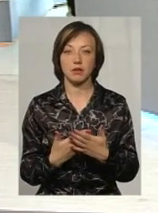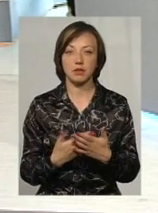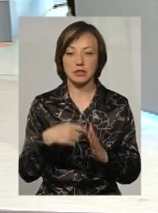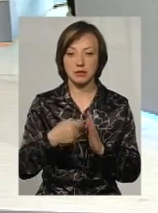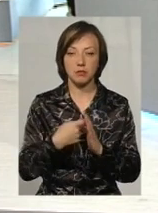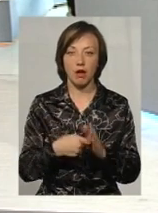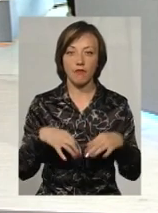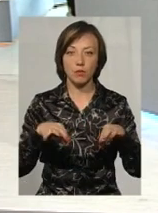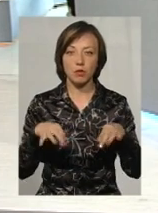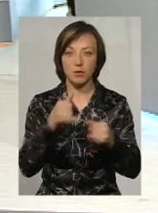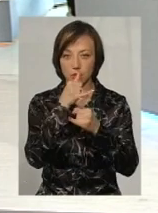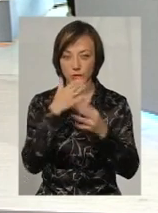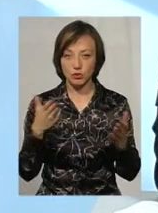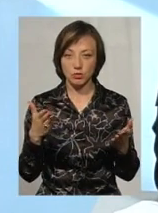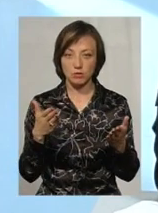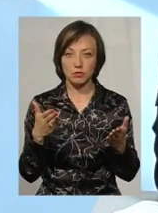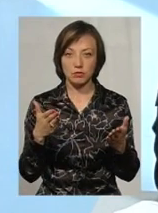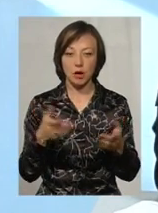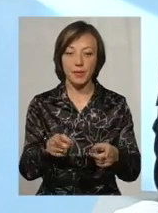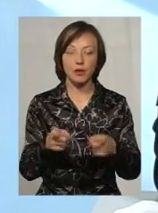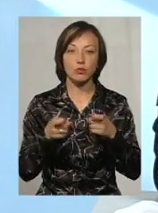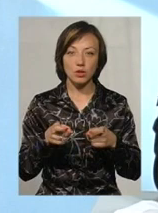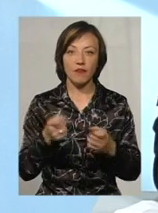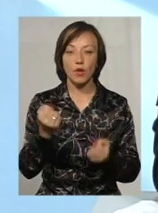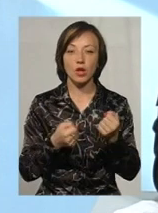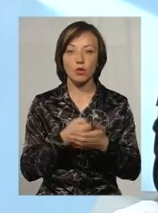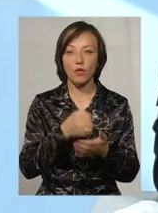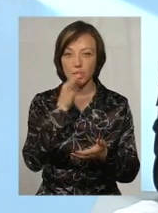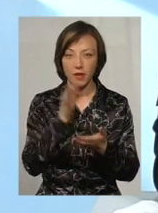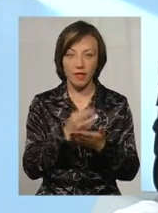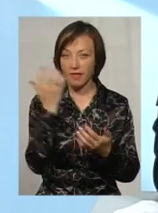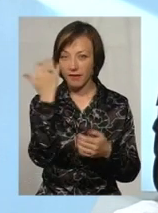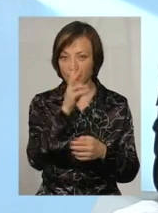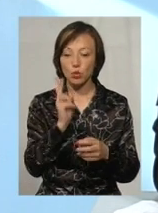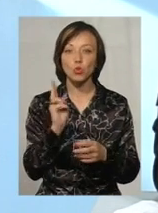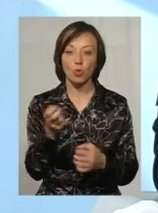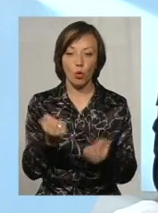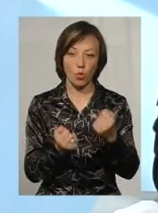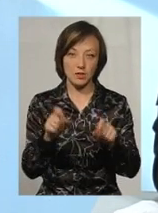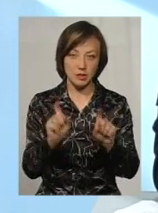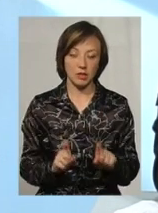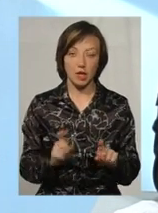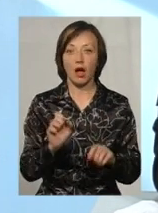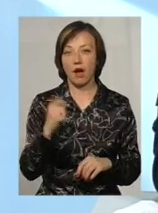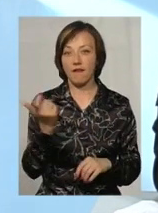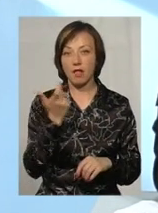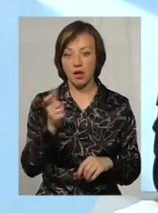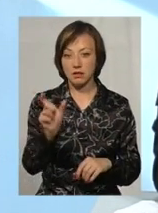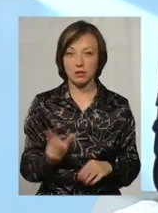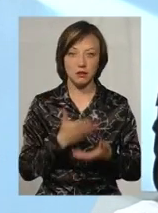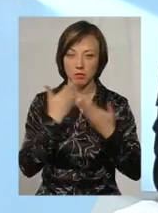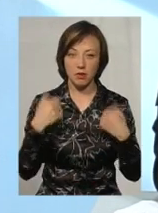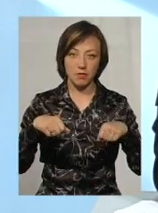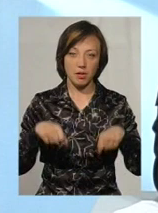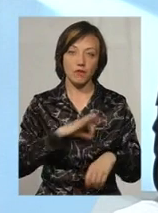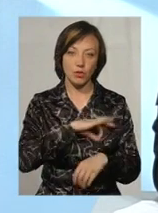знімає автомобіль, ми не можемо притягнути водія до відповідальності, адже, по-перше, його не видно, хто керує цим транспортним засобом, а власника автомобіля не маємо права